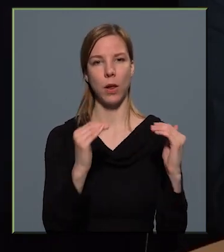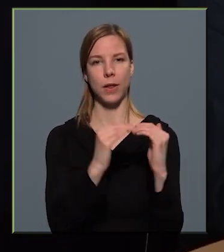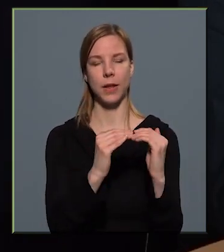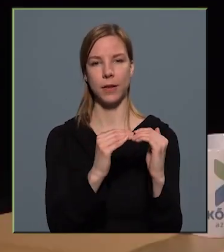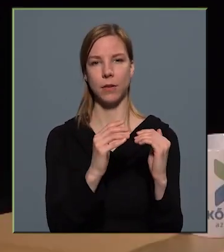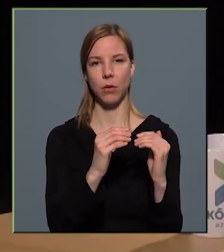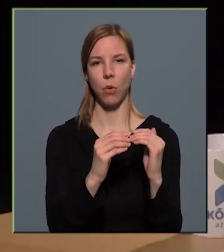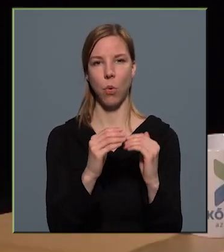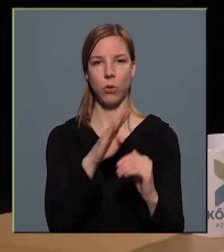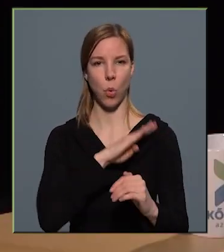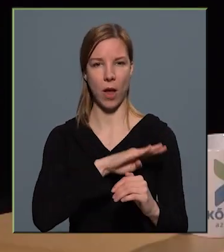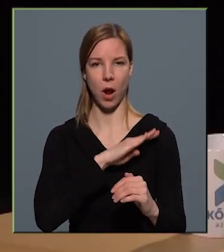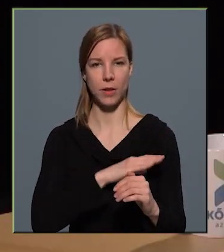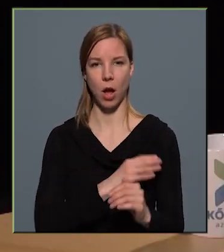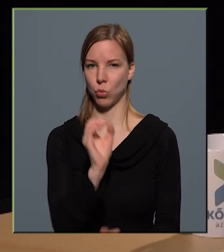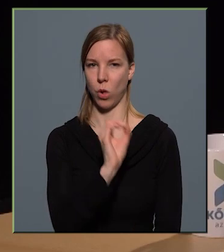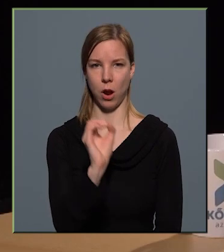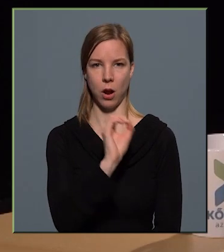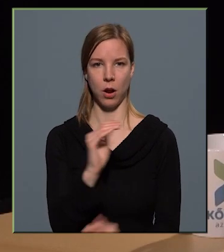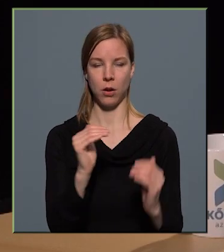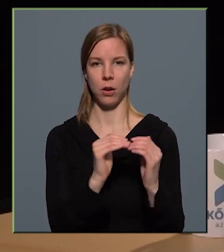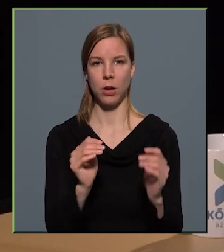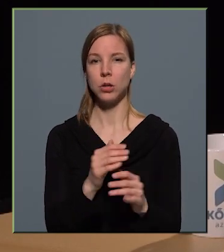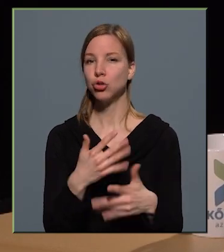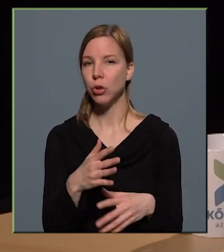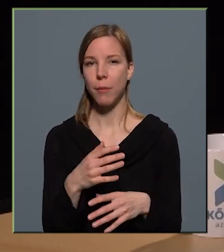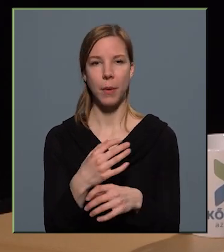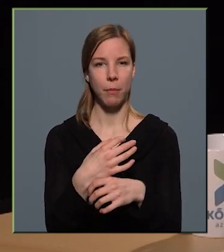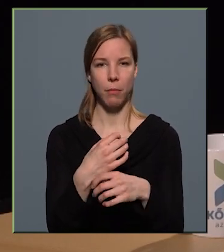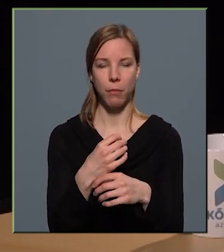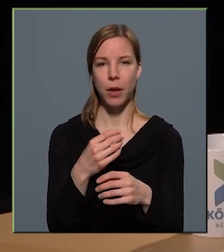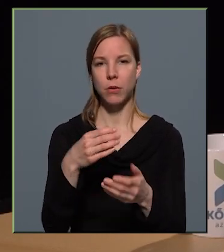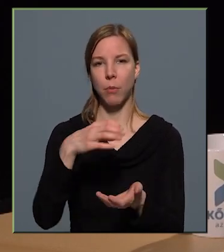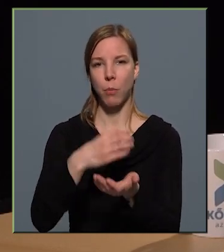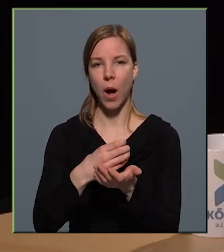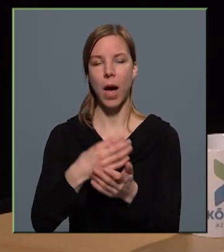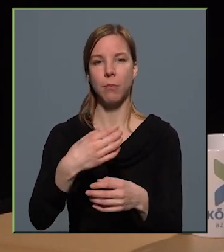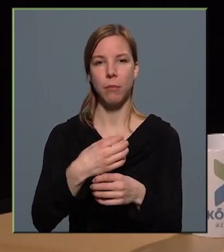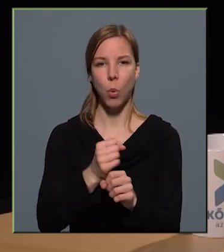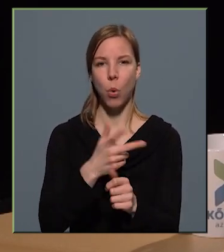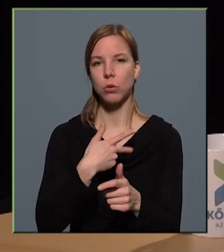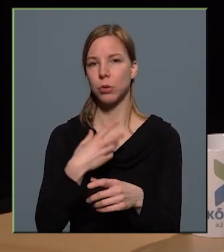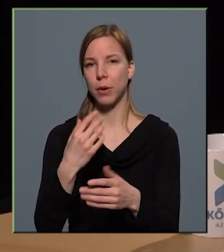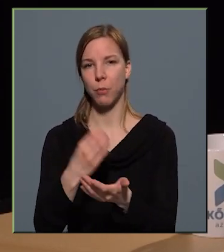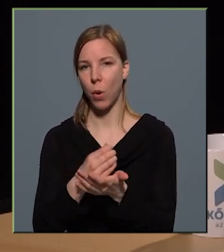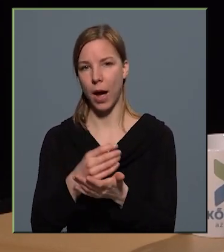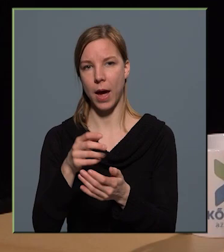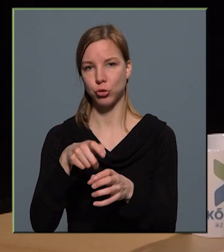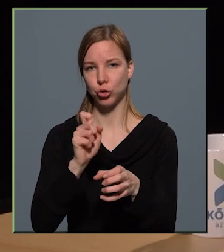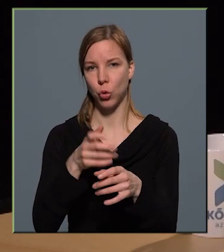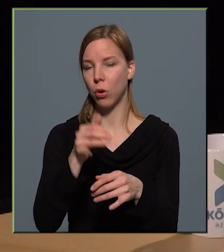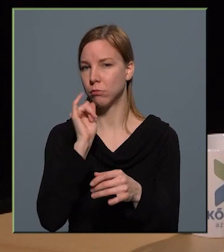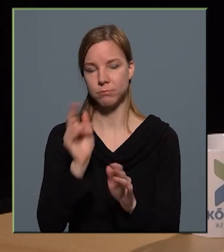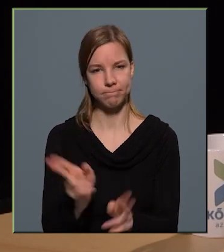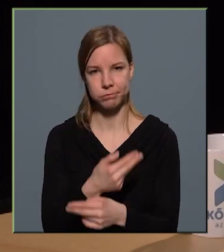nulla. Az zéró, így van, tehát sem egy pohárból, sem egy pohár sör nem ad felmentést az ittas